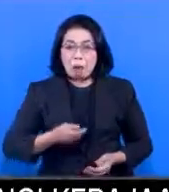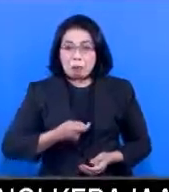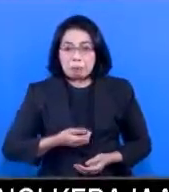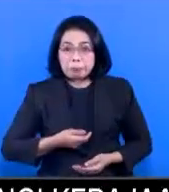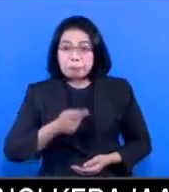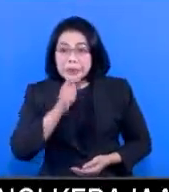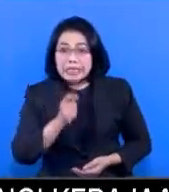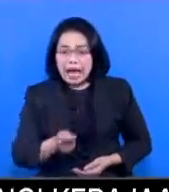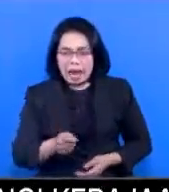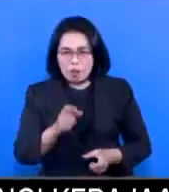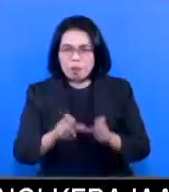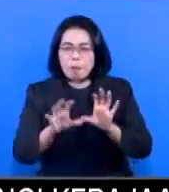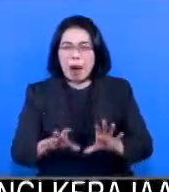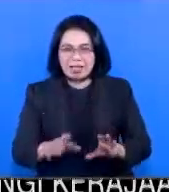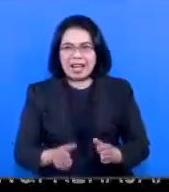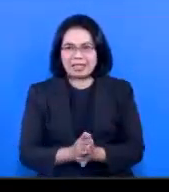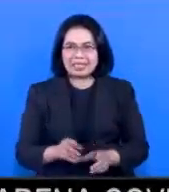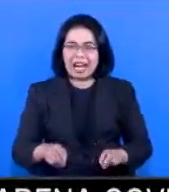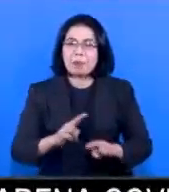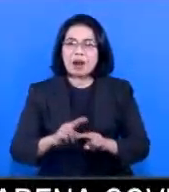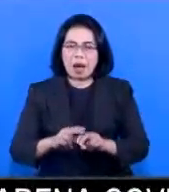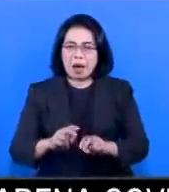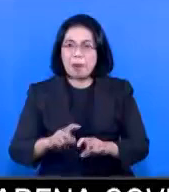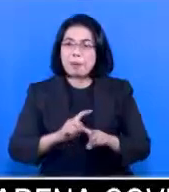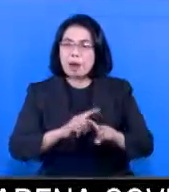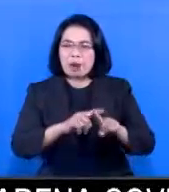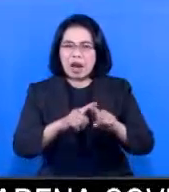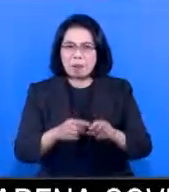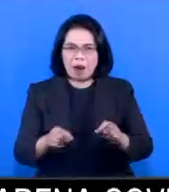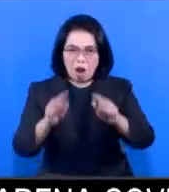stok brownies sehingga kalau sedang sibuk syuting, pelanggan masih